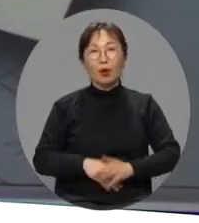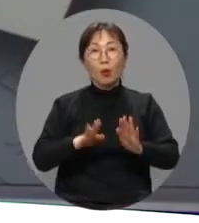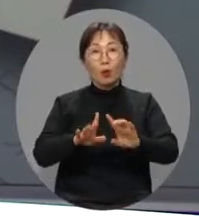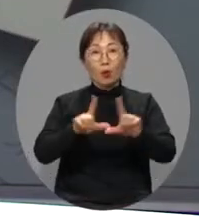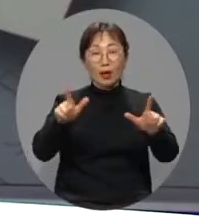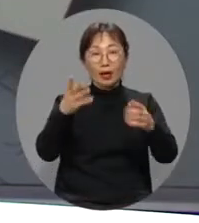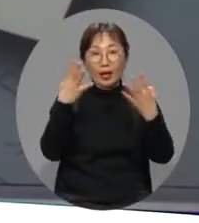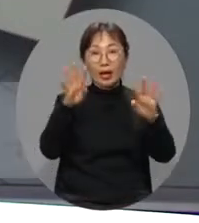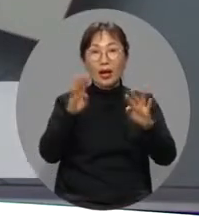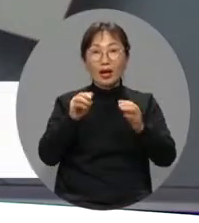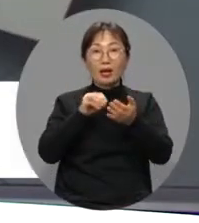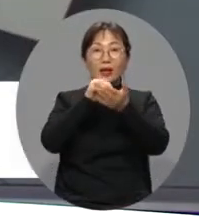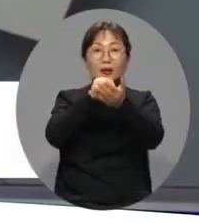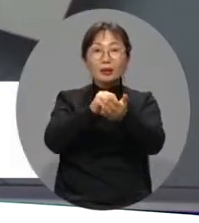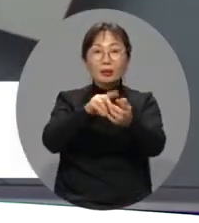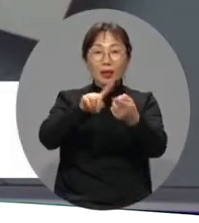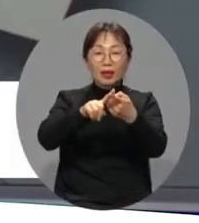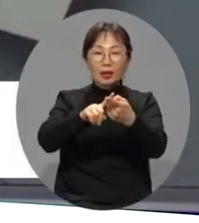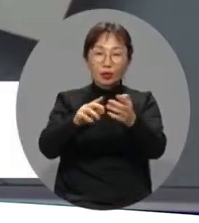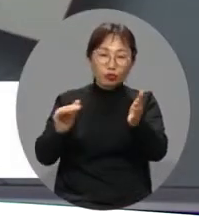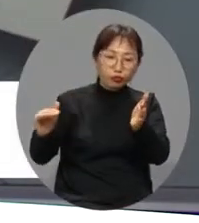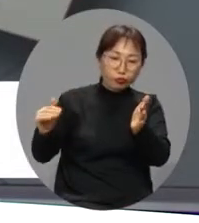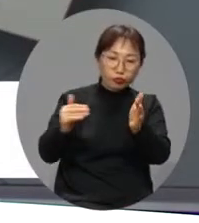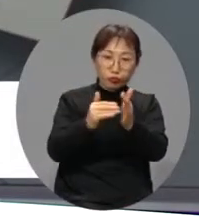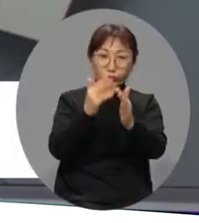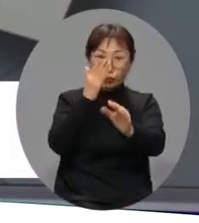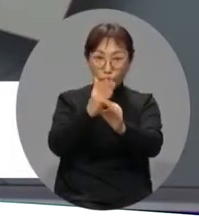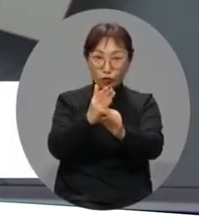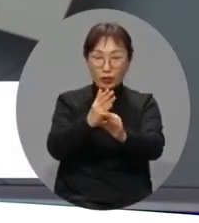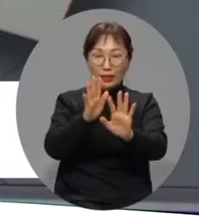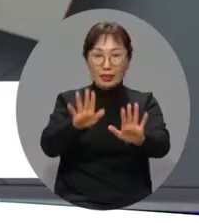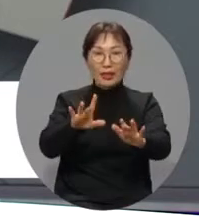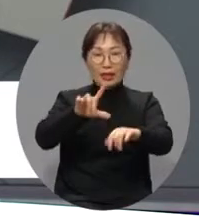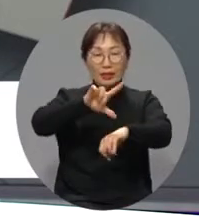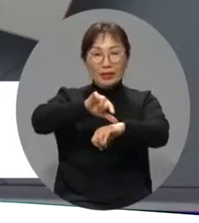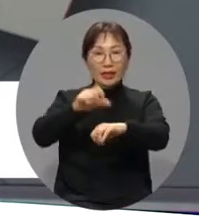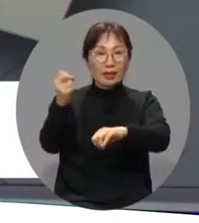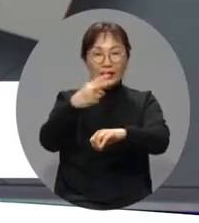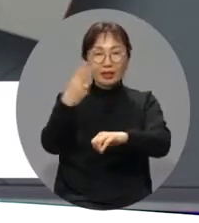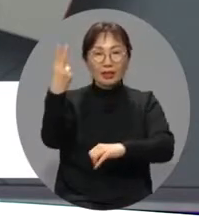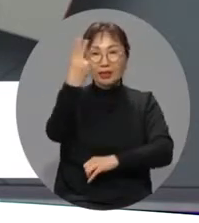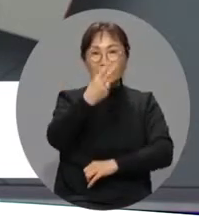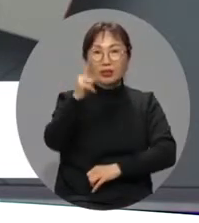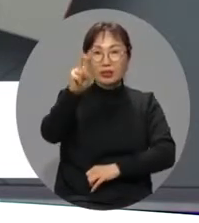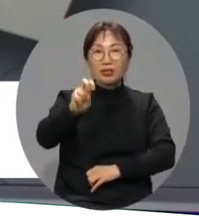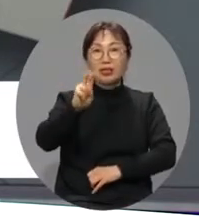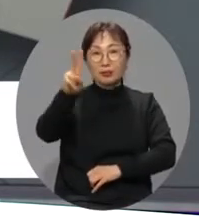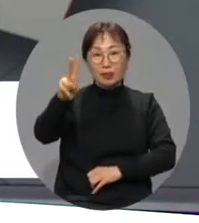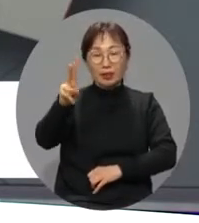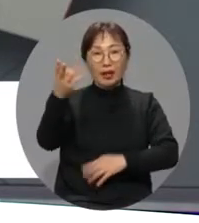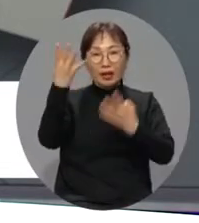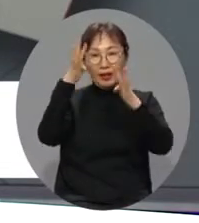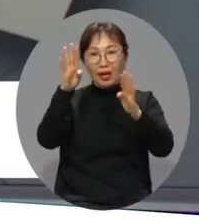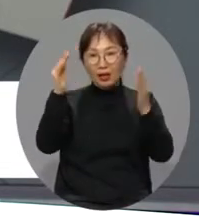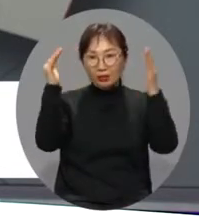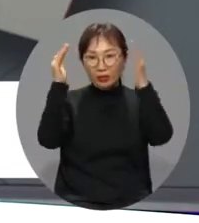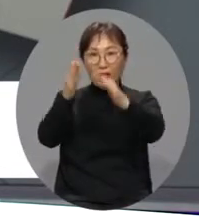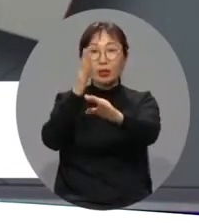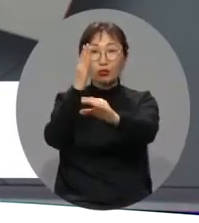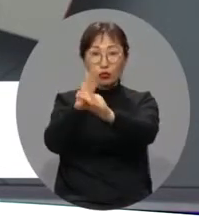올해 대입 절차가 마무리 단계로 들어선 는데요 이제 시계는 다시 2022 학년도 대입을 향하고